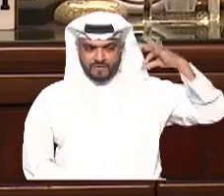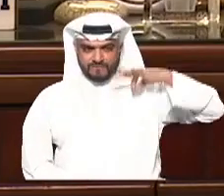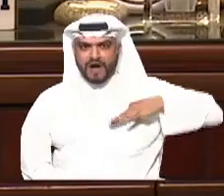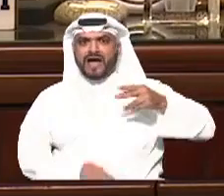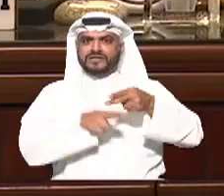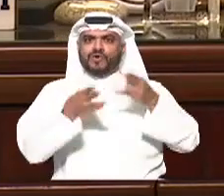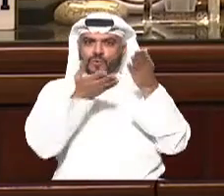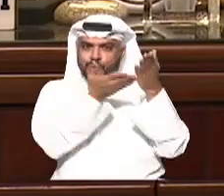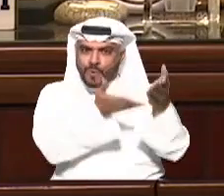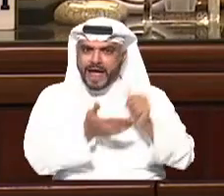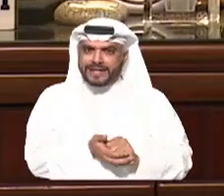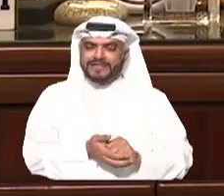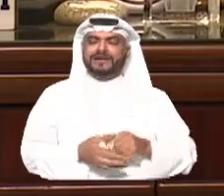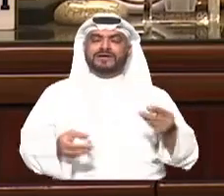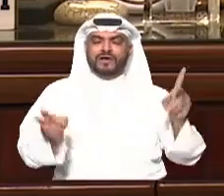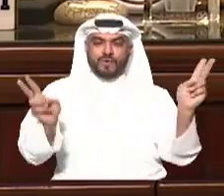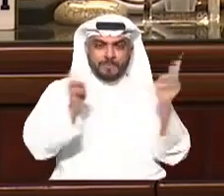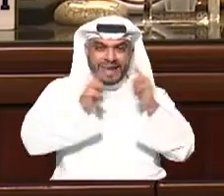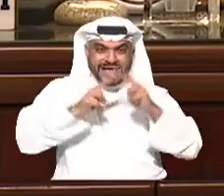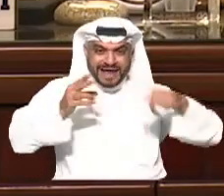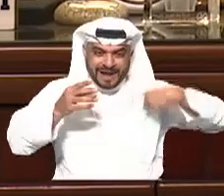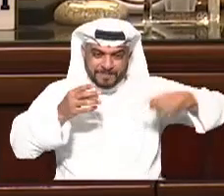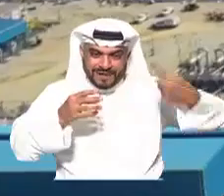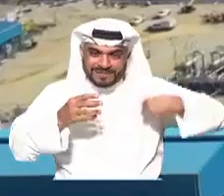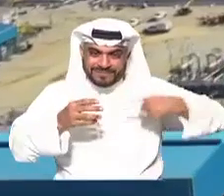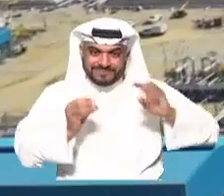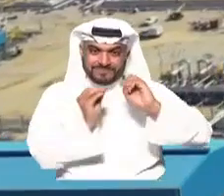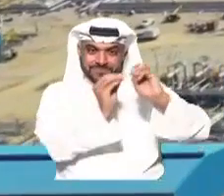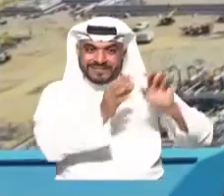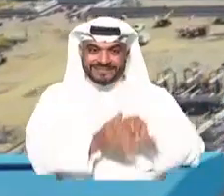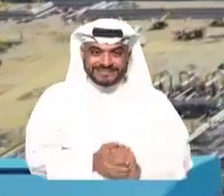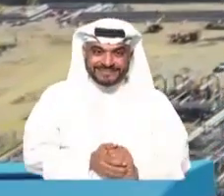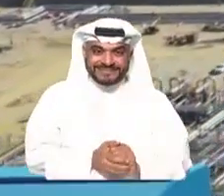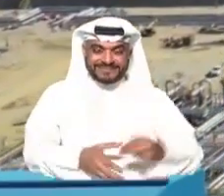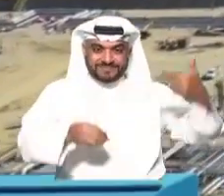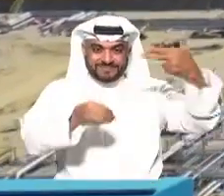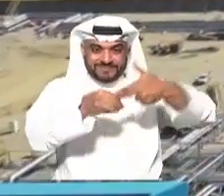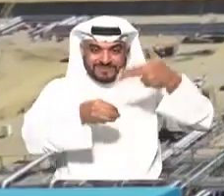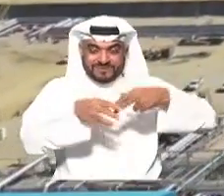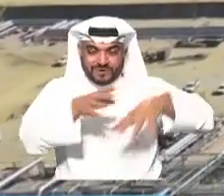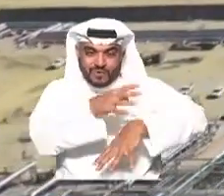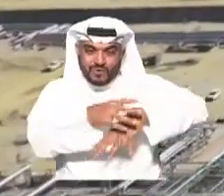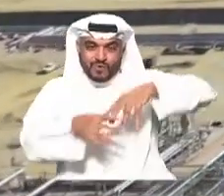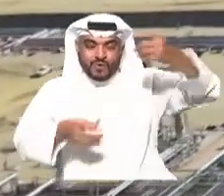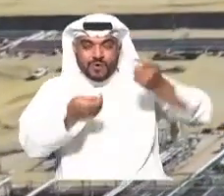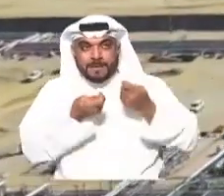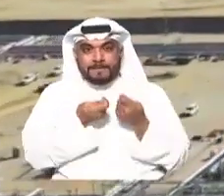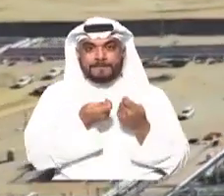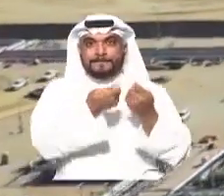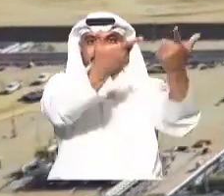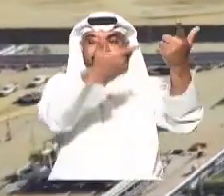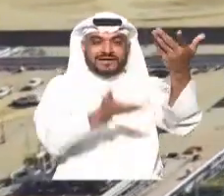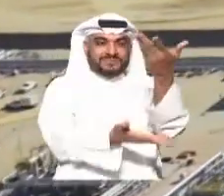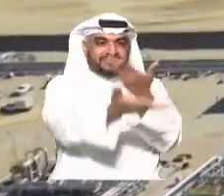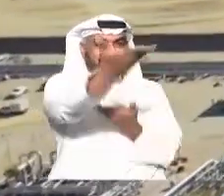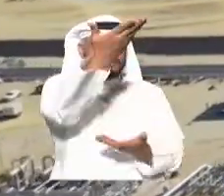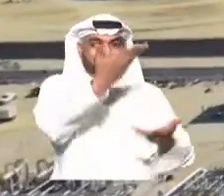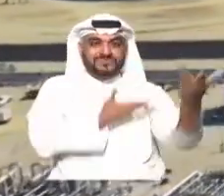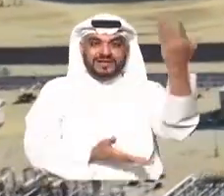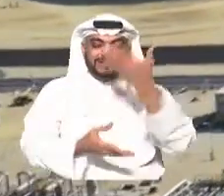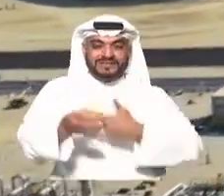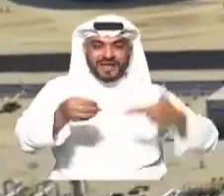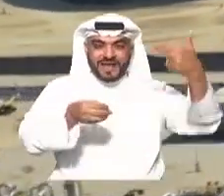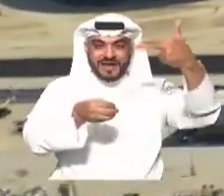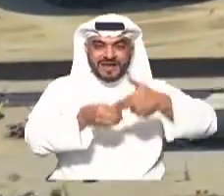تنمية الطاقة الإنتاجية في دولة الكويت. إنتاج وتصدير النفط الثقيل علامة تجارية جديدة